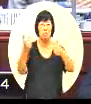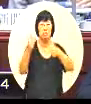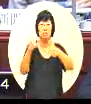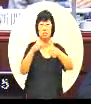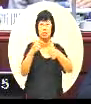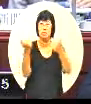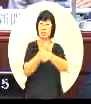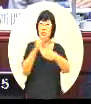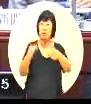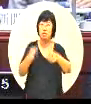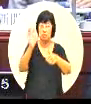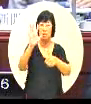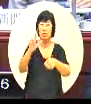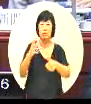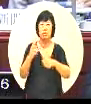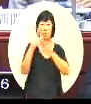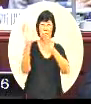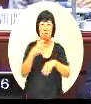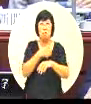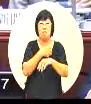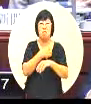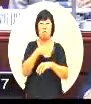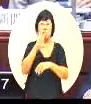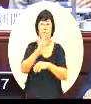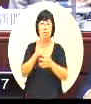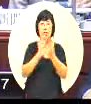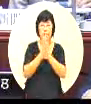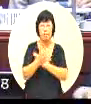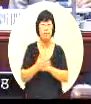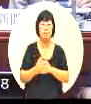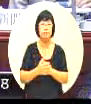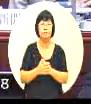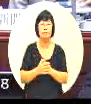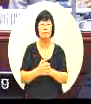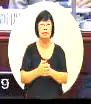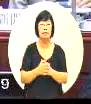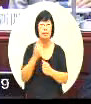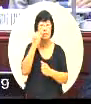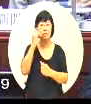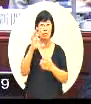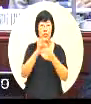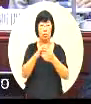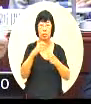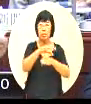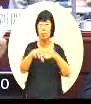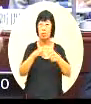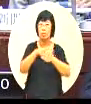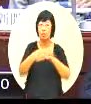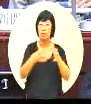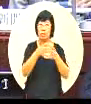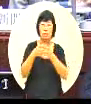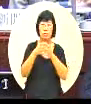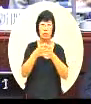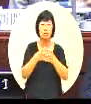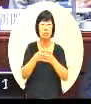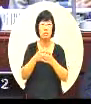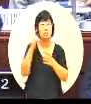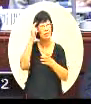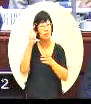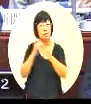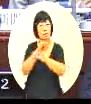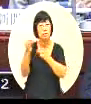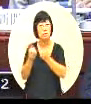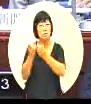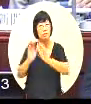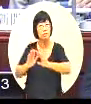也就是说，今天包括很多我们的一个环保团体，到底经济发展重要，